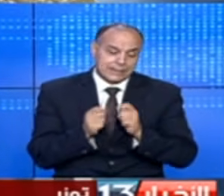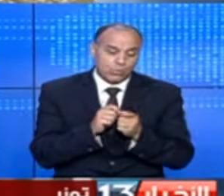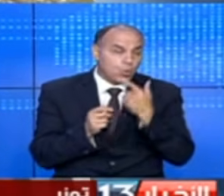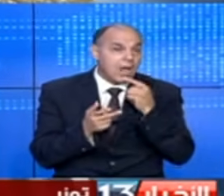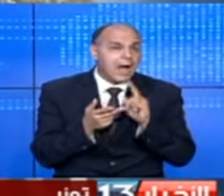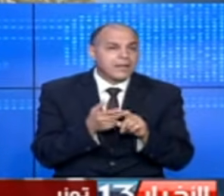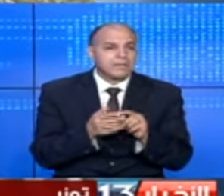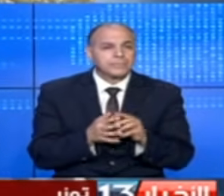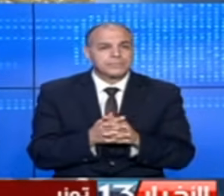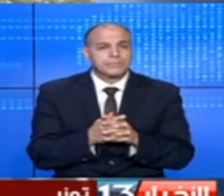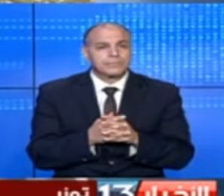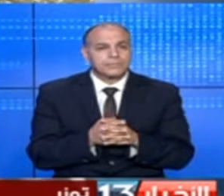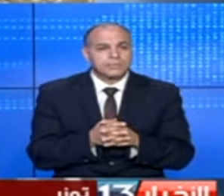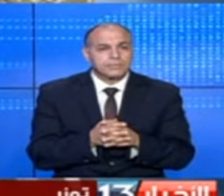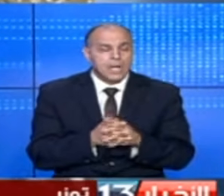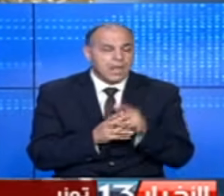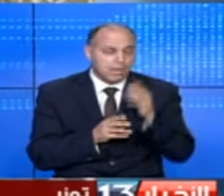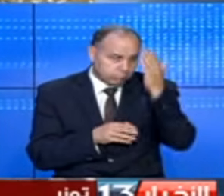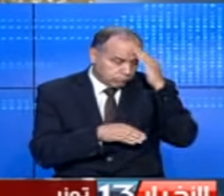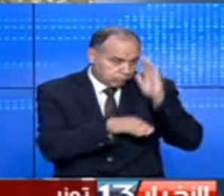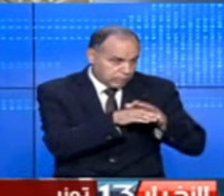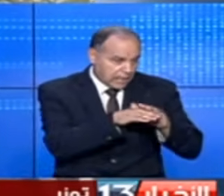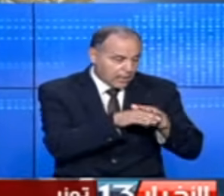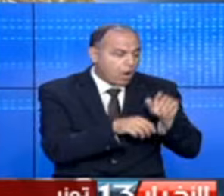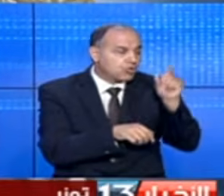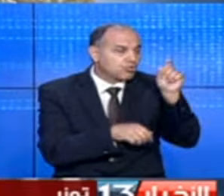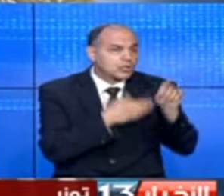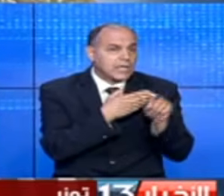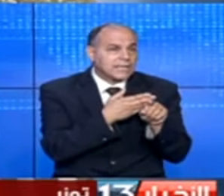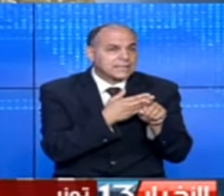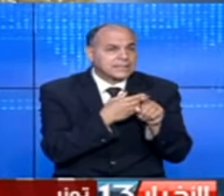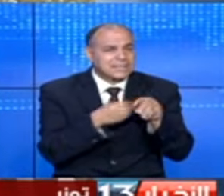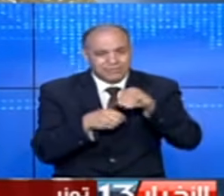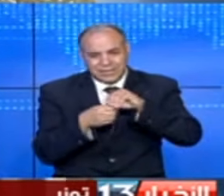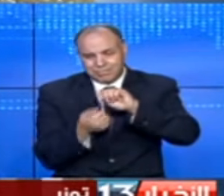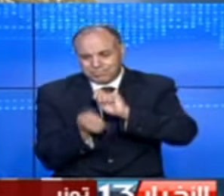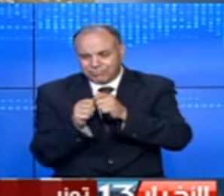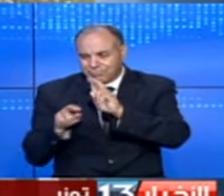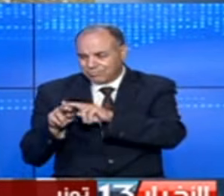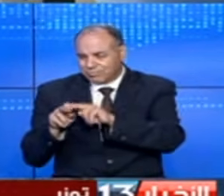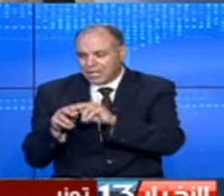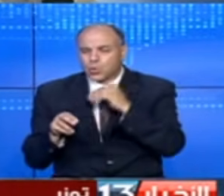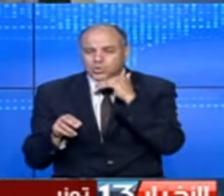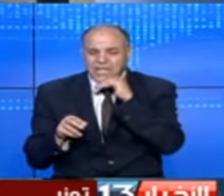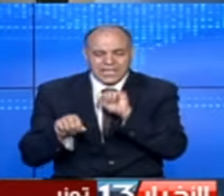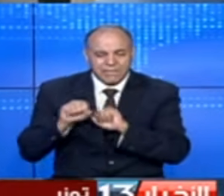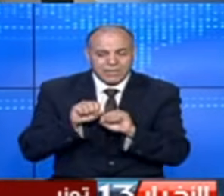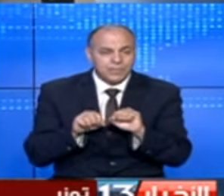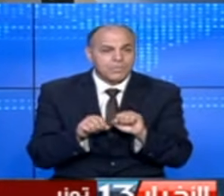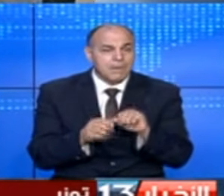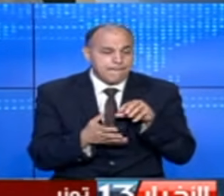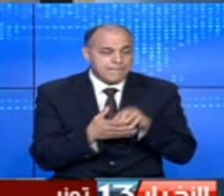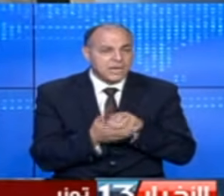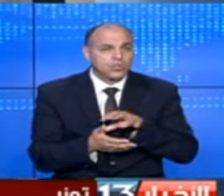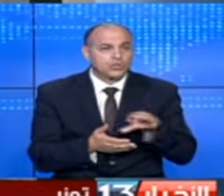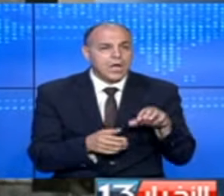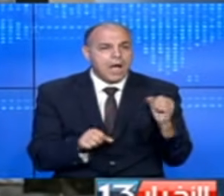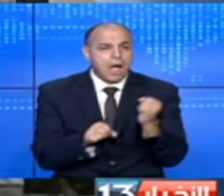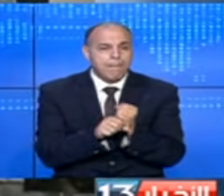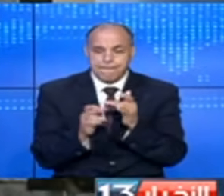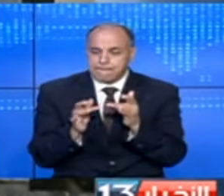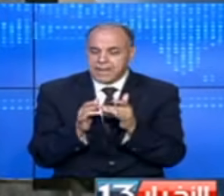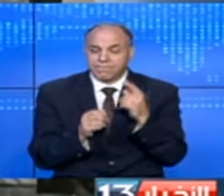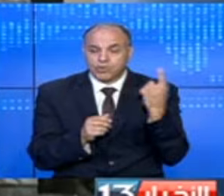نحاولوا عن طريقها نوعيوا المواطن بالرسكلة وبتثمين النفايات. المركز الجهوي للعمل عن